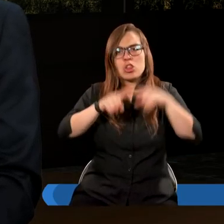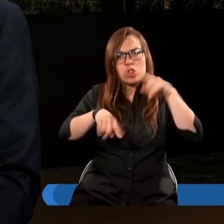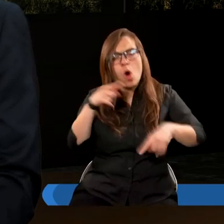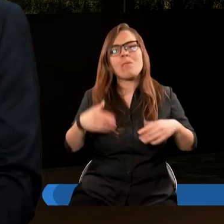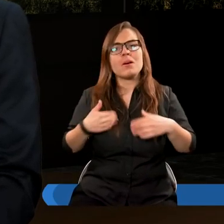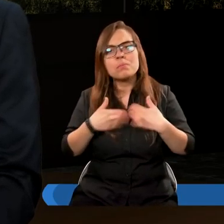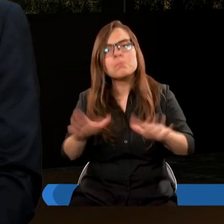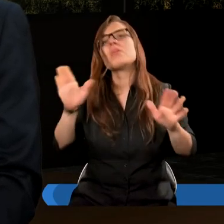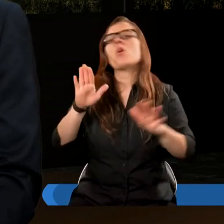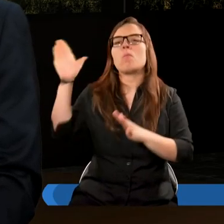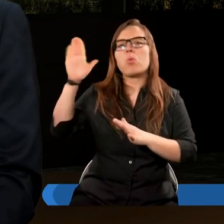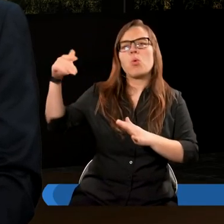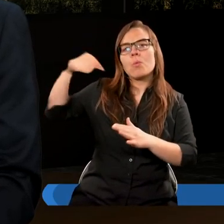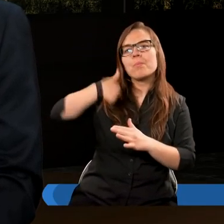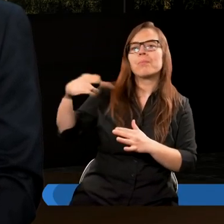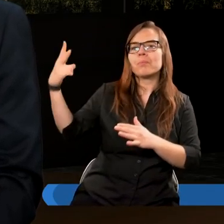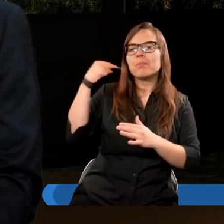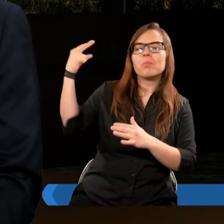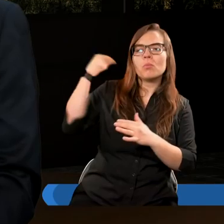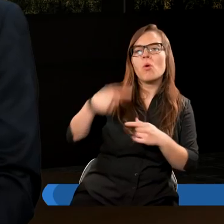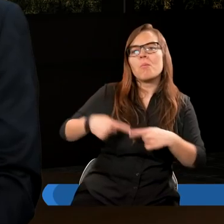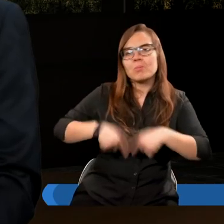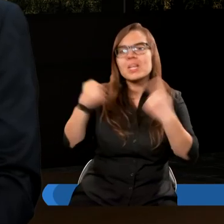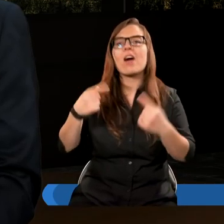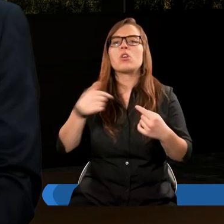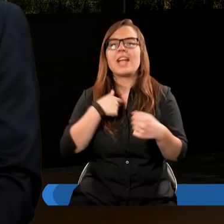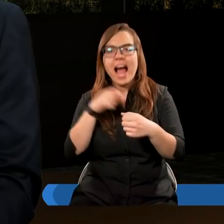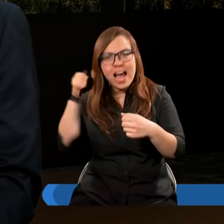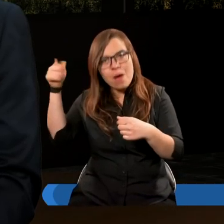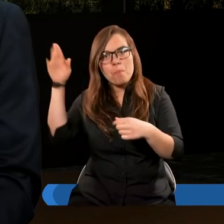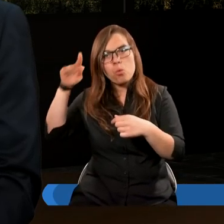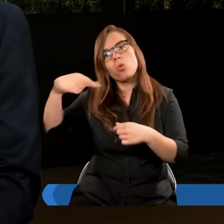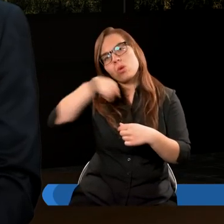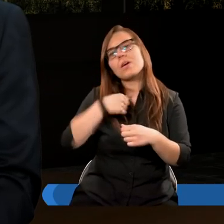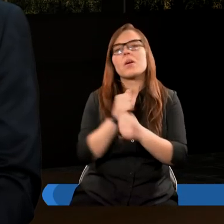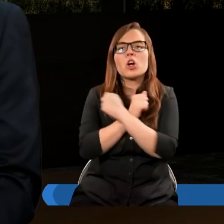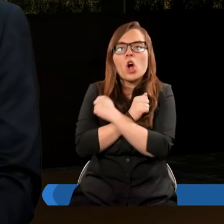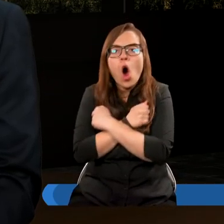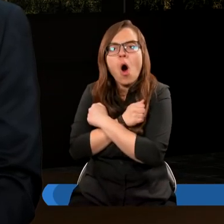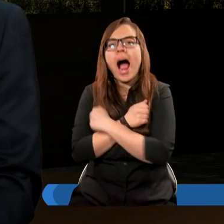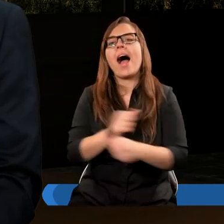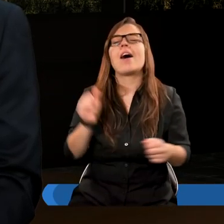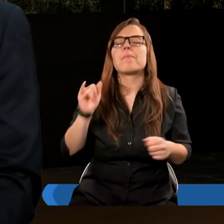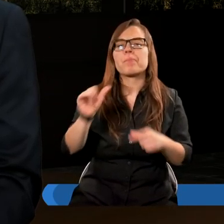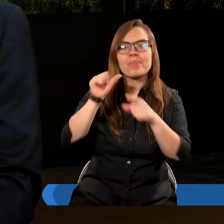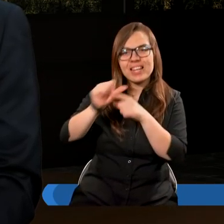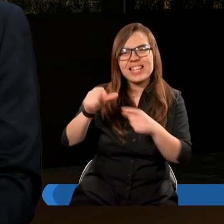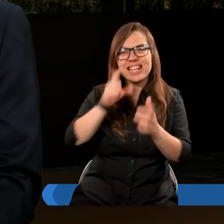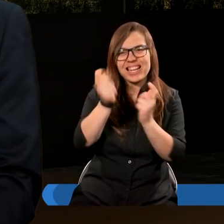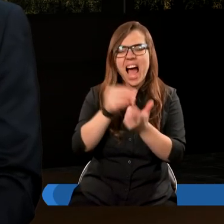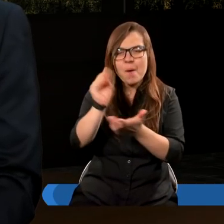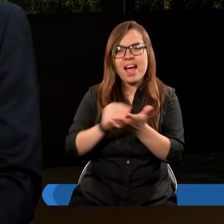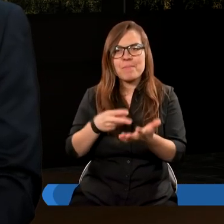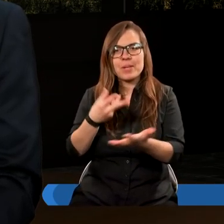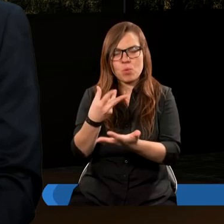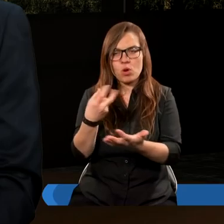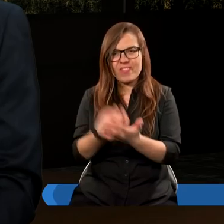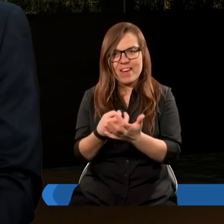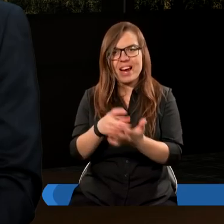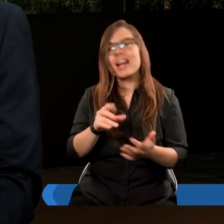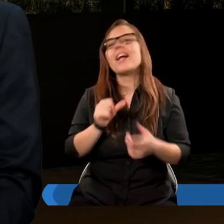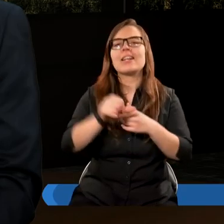przekonuje, że On naprawdę mnie kocha. Dlatego to jest tak ważne przesłanie całej Ewangelii, że